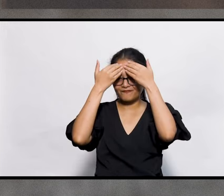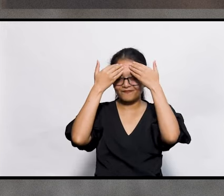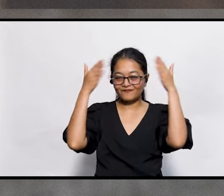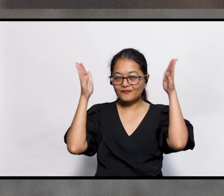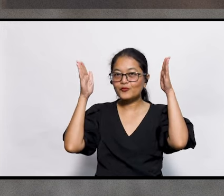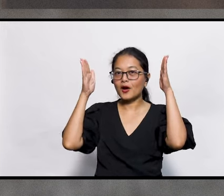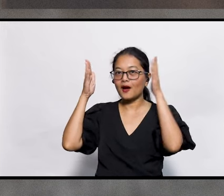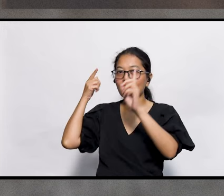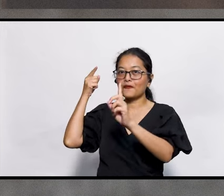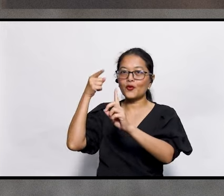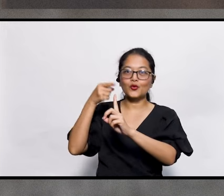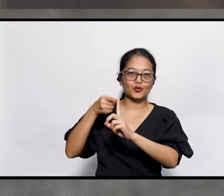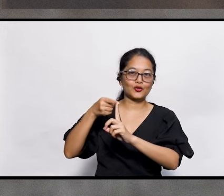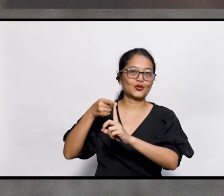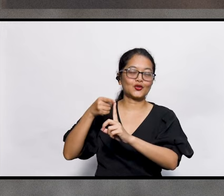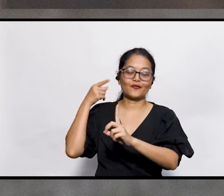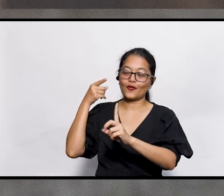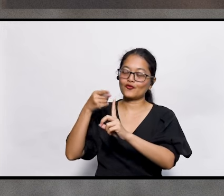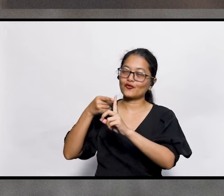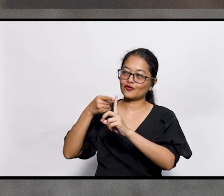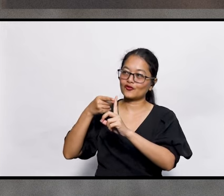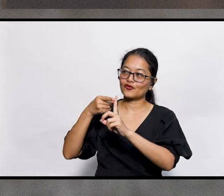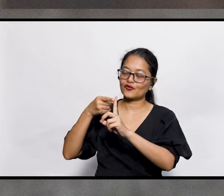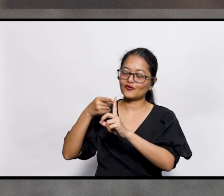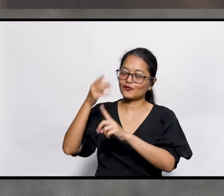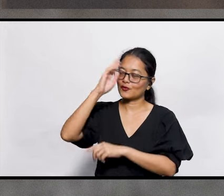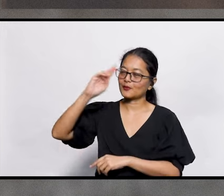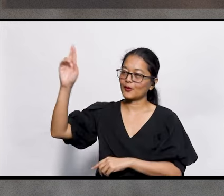mind otak kitaulai Tuan mauwa ke